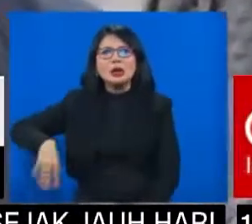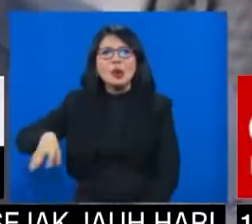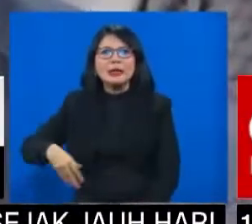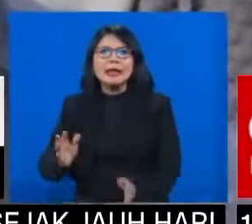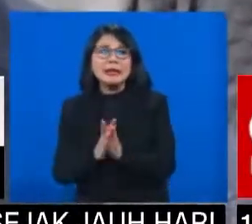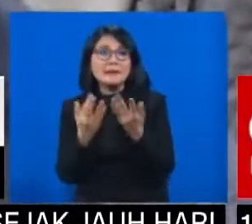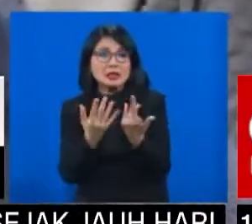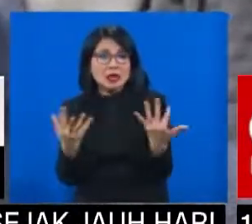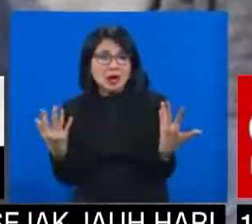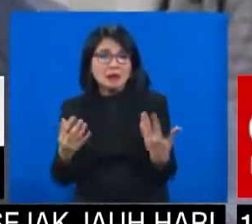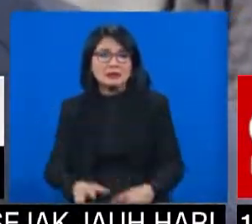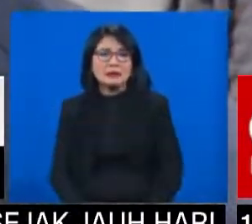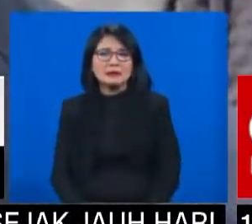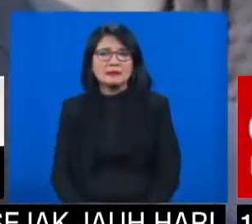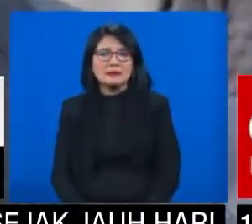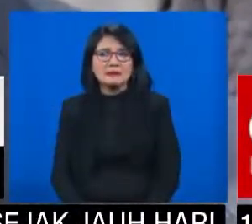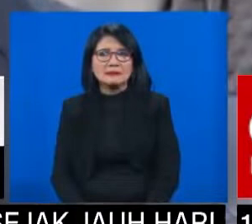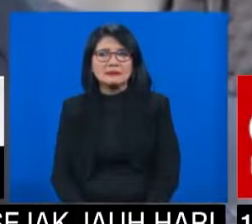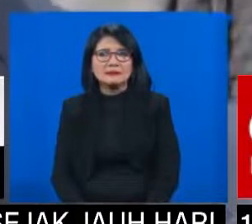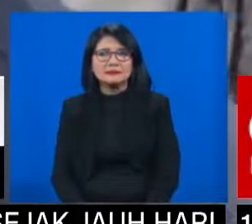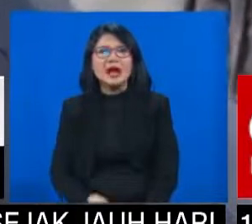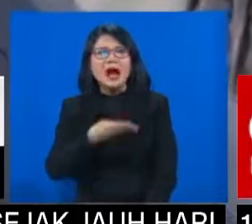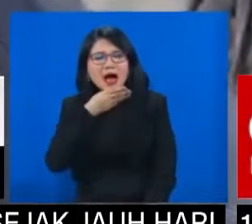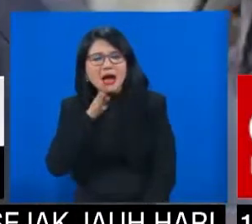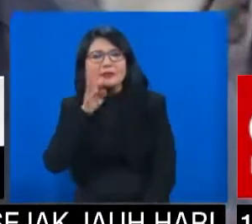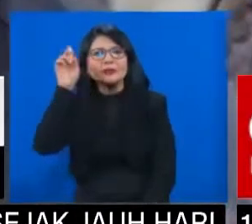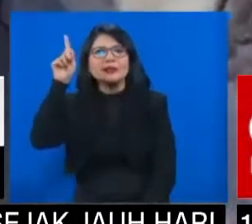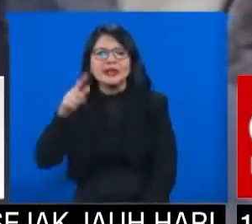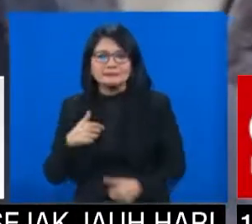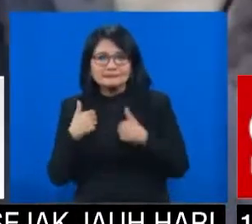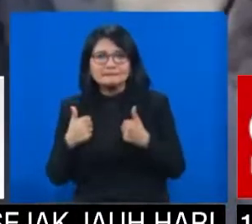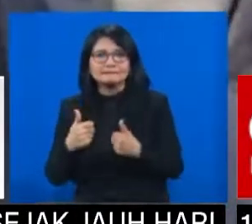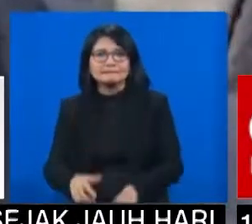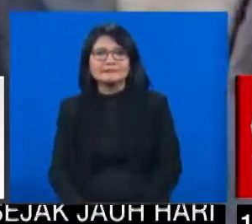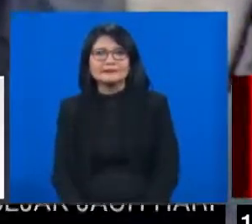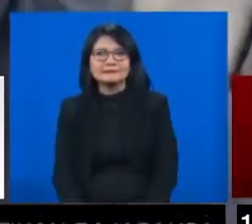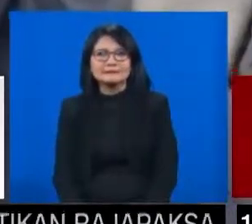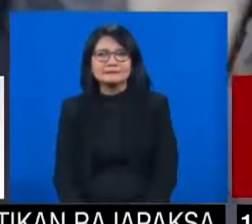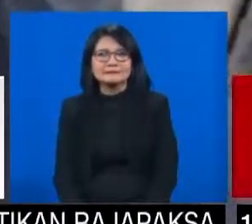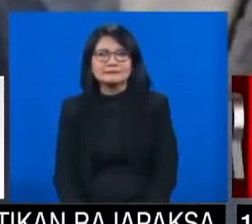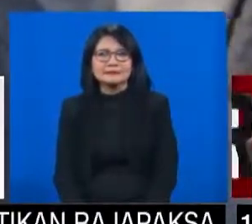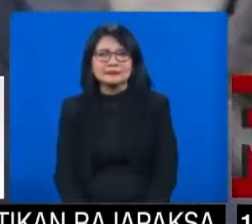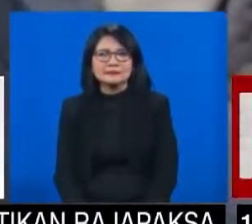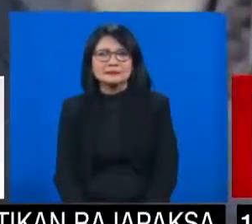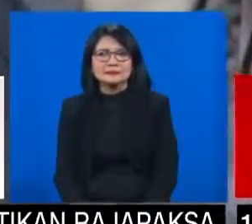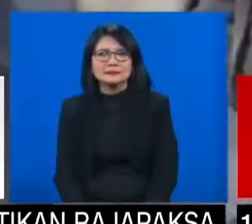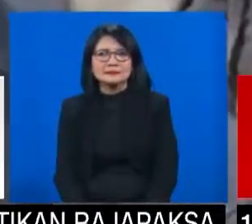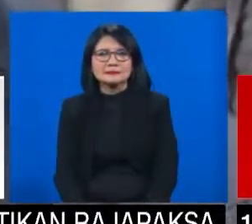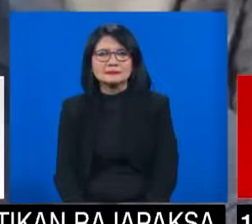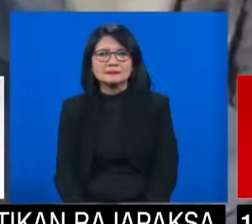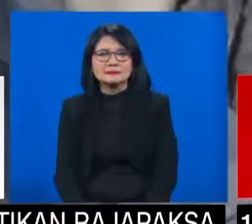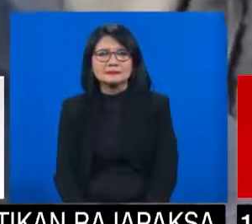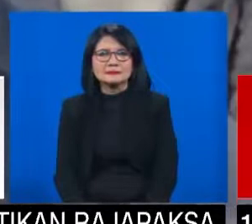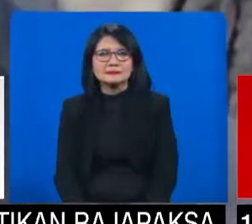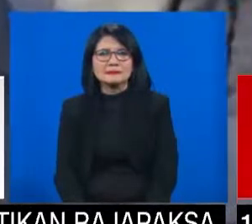juga. Dan beliau bersyukur, alhamdulillah. Dan tadi saya ada rilis resmi, nanti saya kirim juga dari Habib